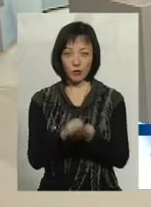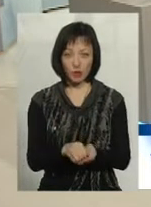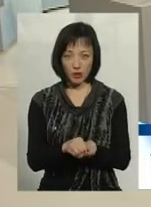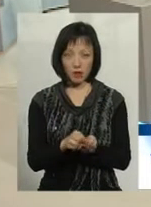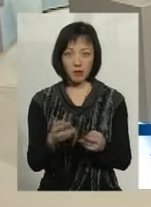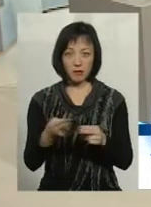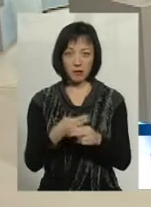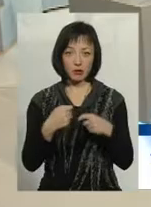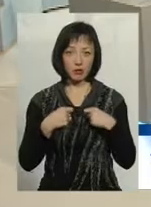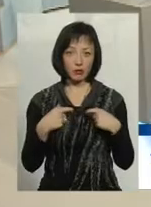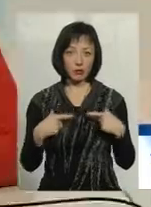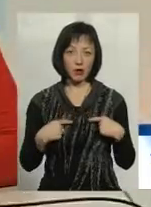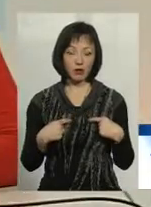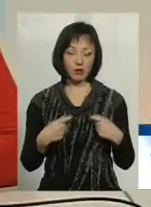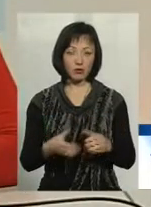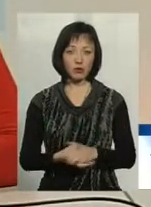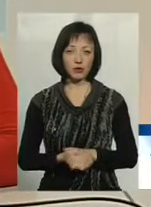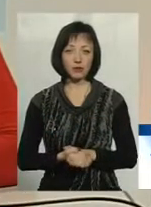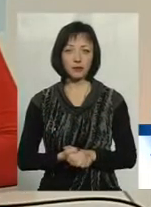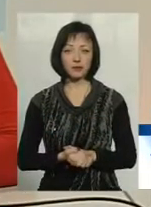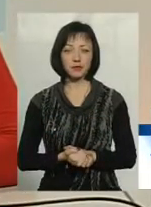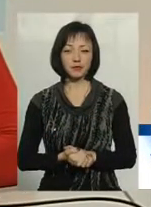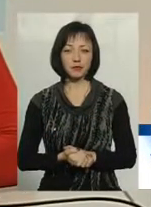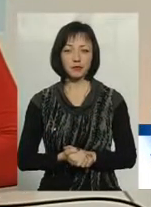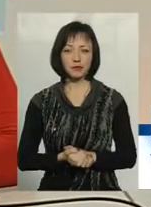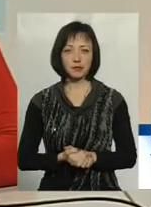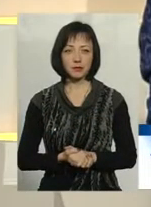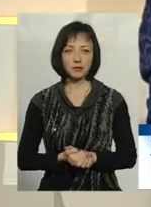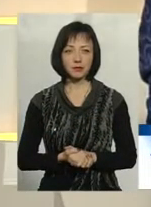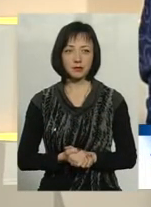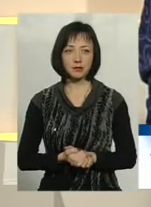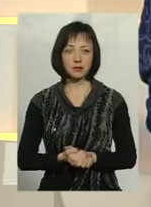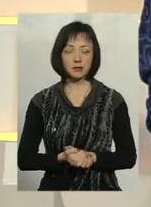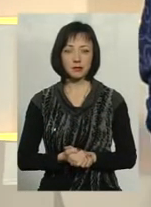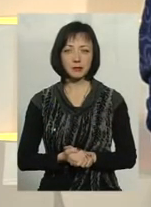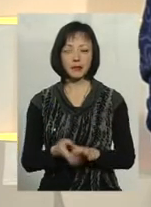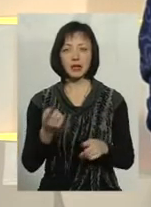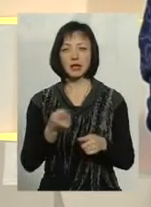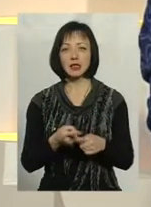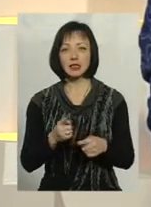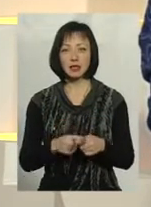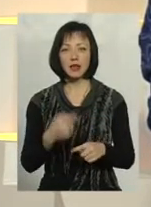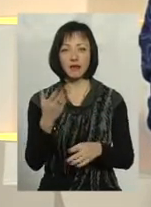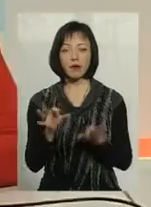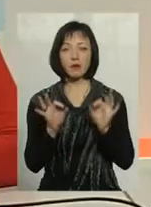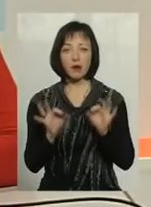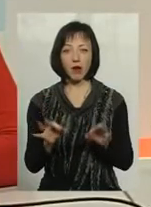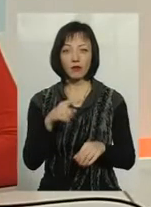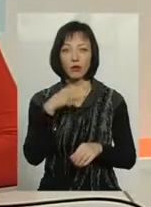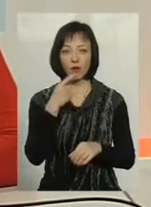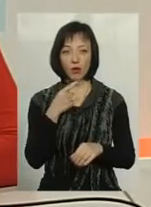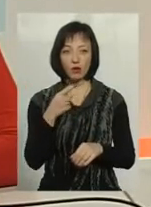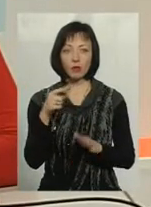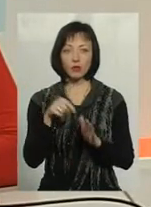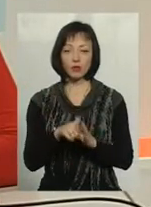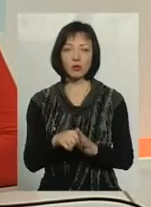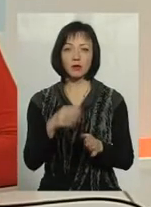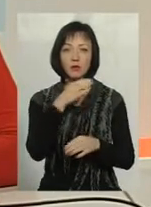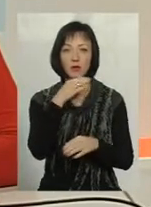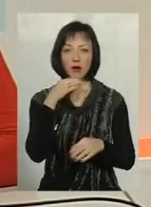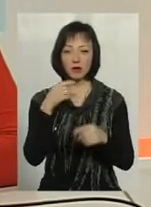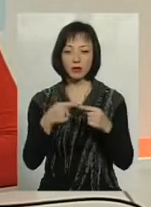що ходять до вас на базар і купляють товар, раніше, я